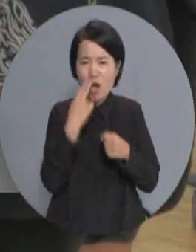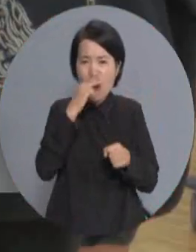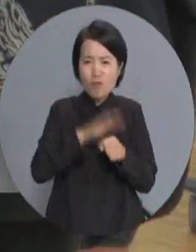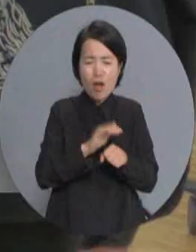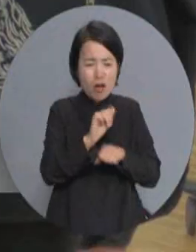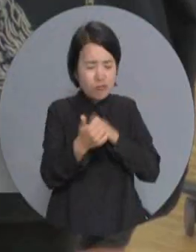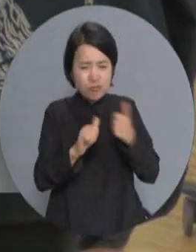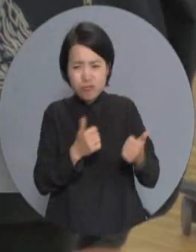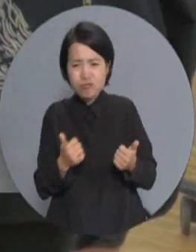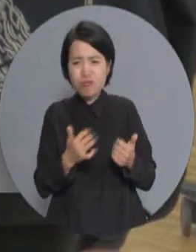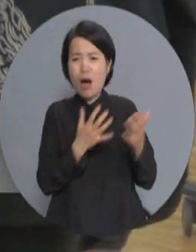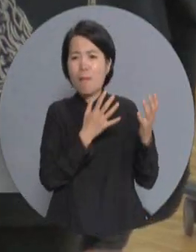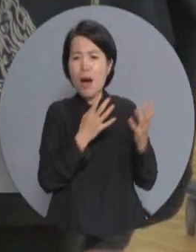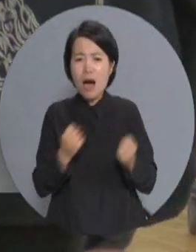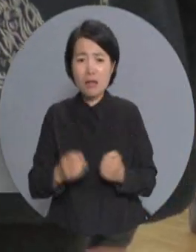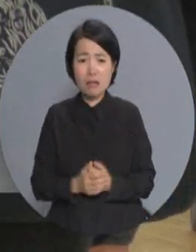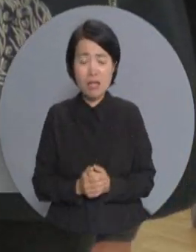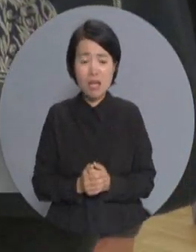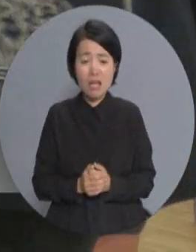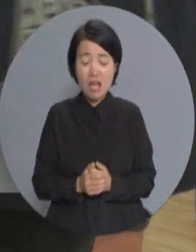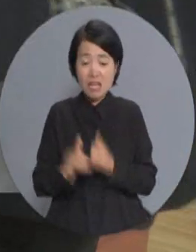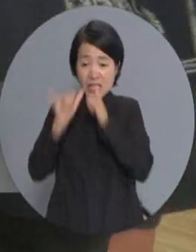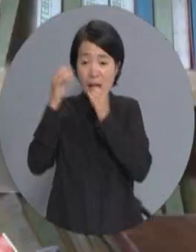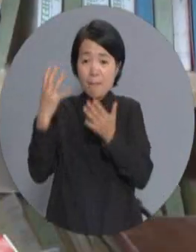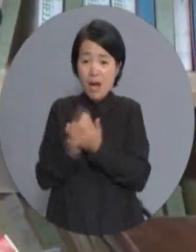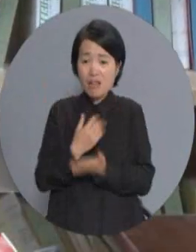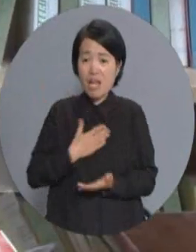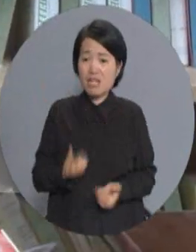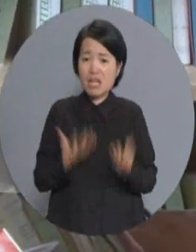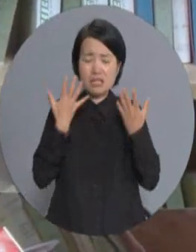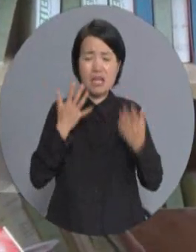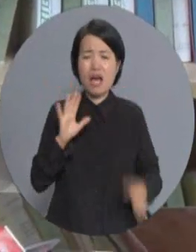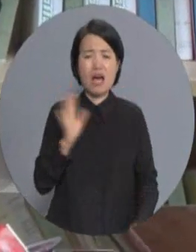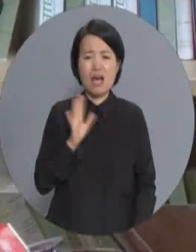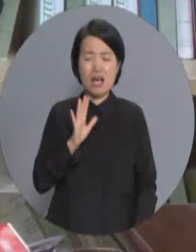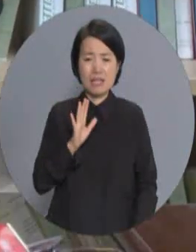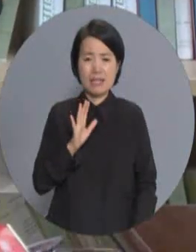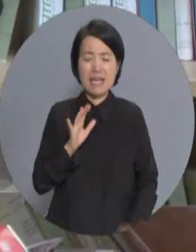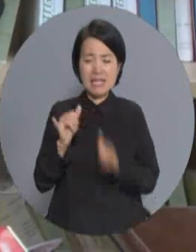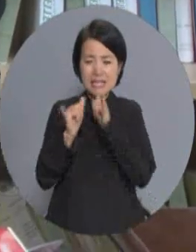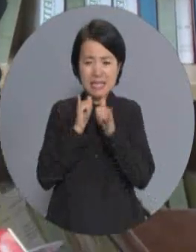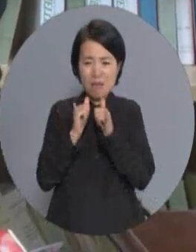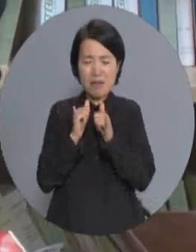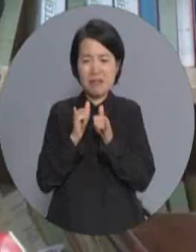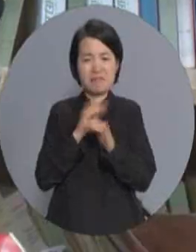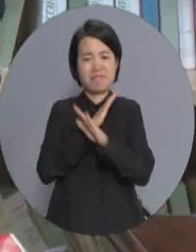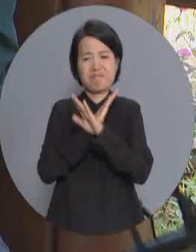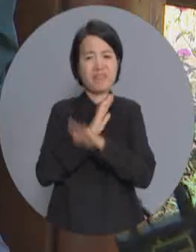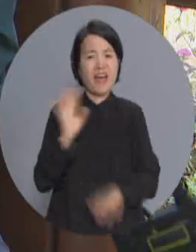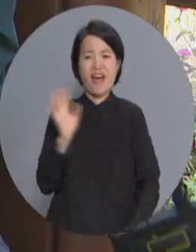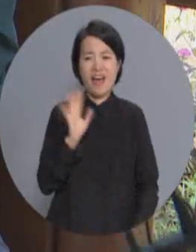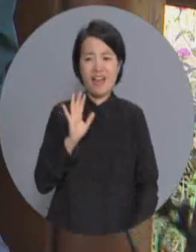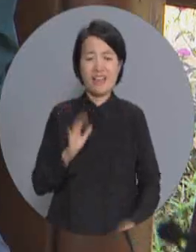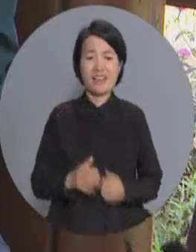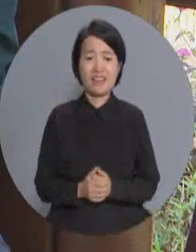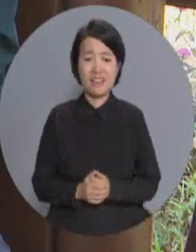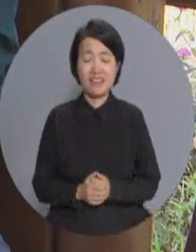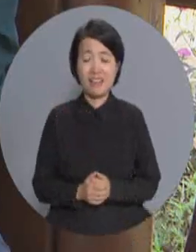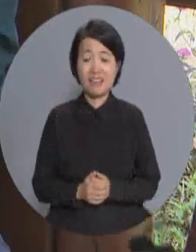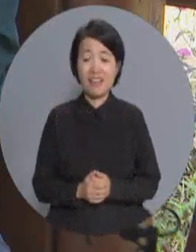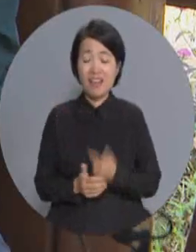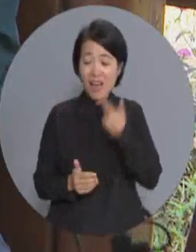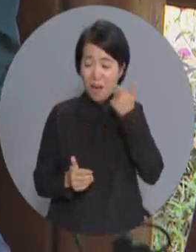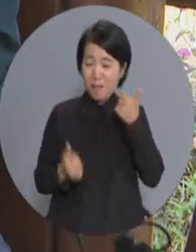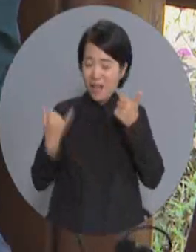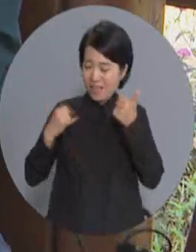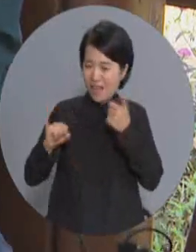날마다 죽음이 실려나가는데 무슨 잔치를 하겠냐며 기자회견도 열지 않기로 한 한강 작가. 한승원 작가는 이런